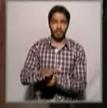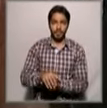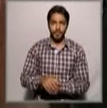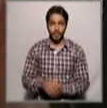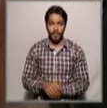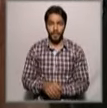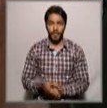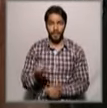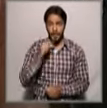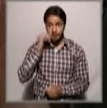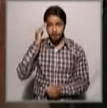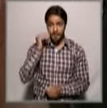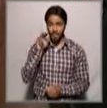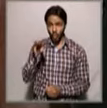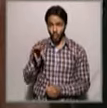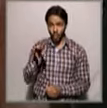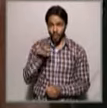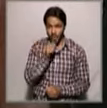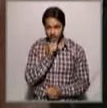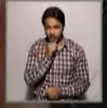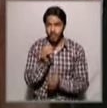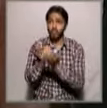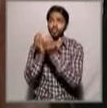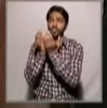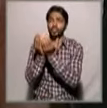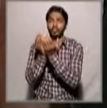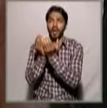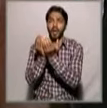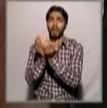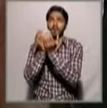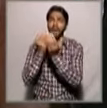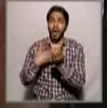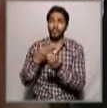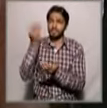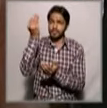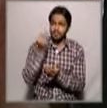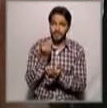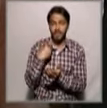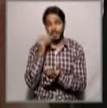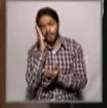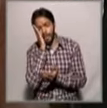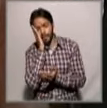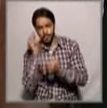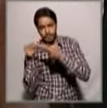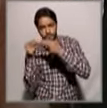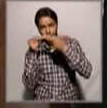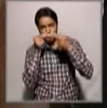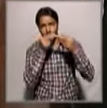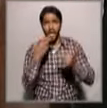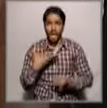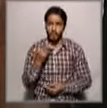نعم. طلبت من الله سبحانه وتعالى ان هو يطمني عليه، اشوف له رؤيه طيبه يعني. تمام. على اساس ان انا ما معيش اولاد وهو اعتبر